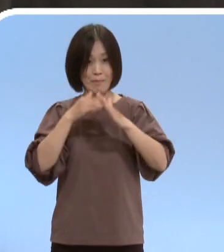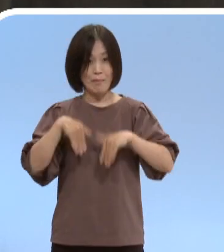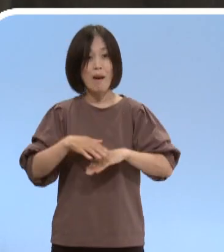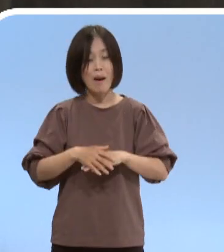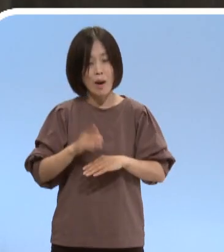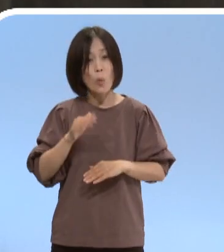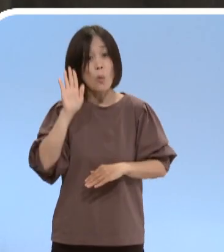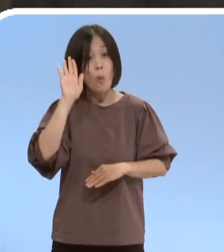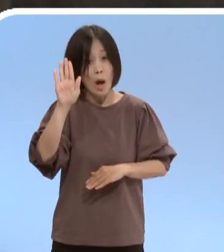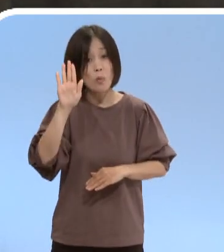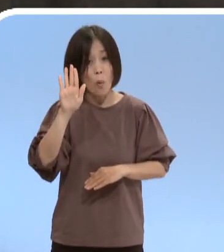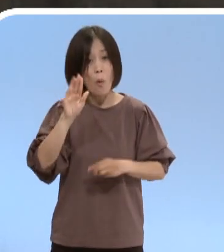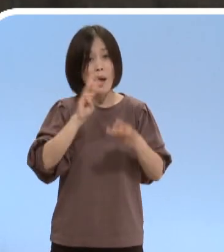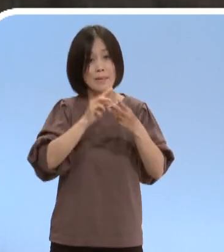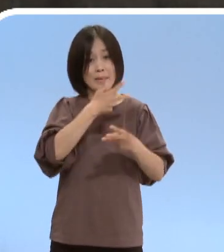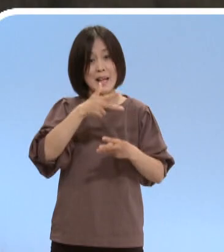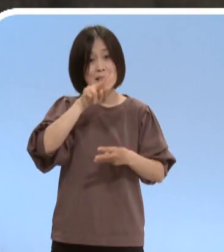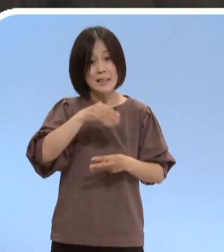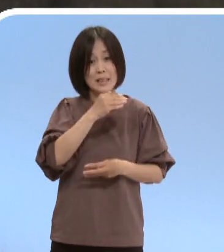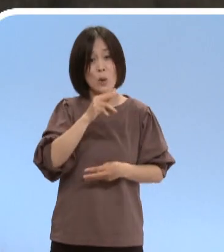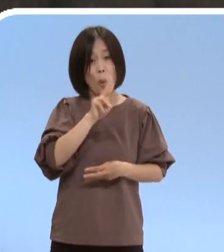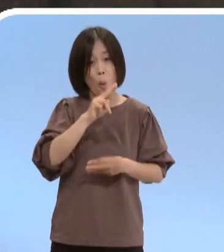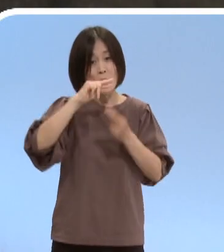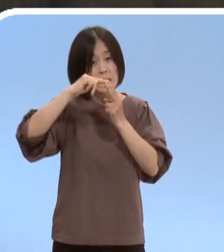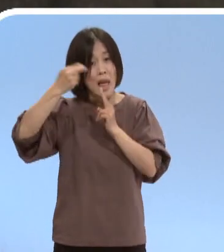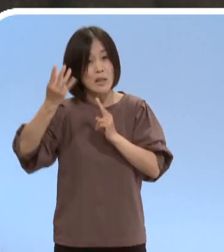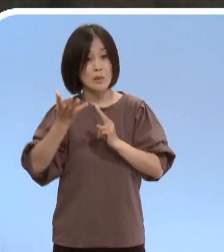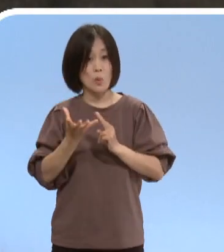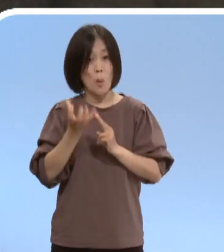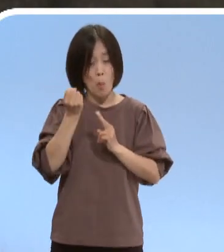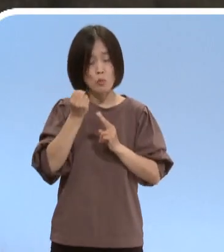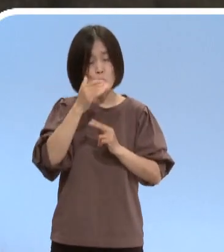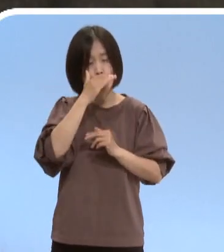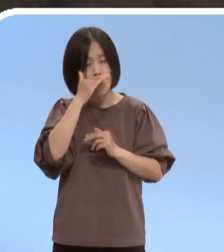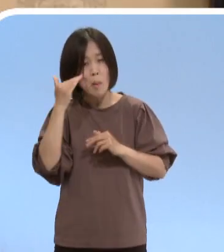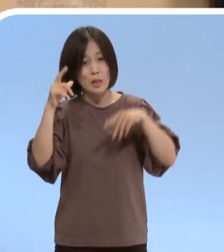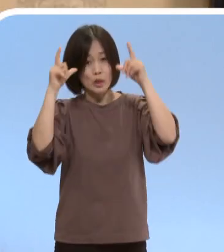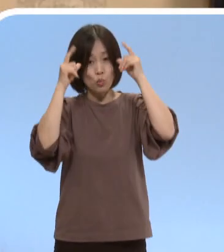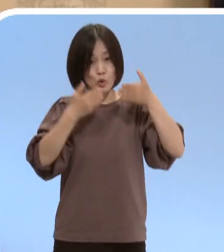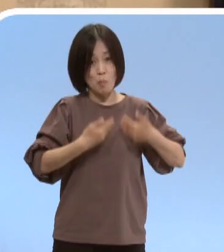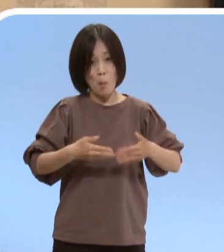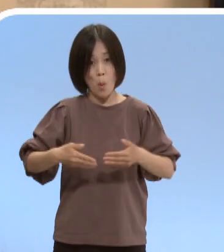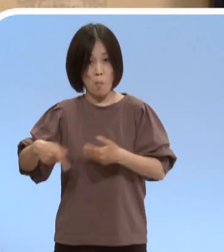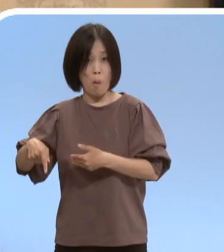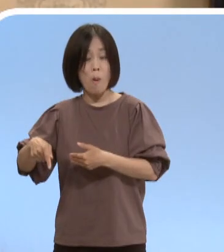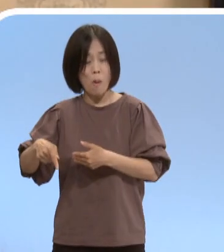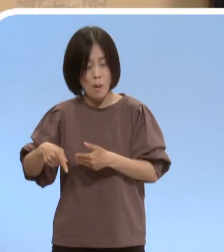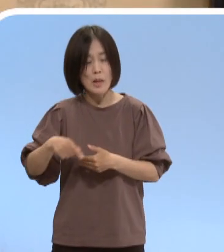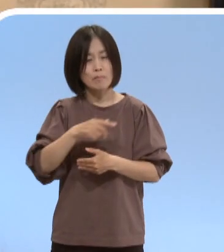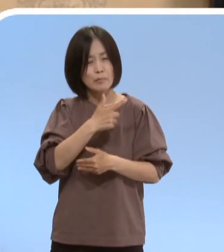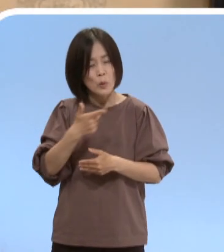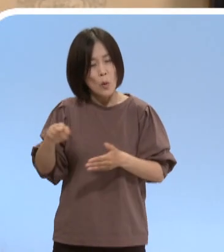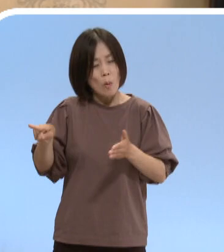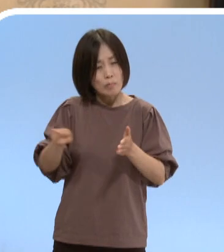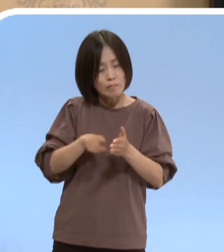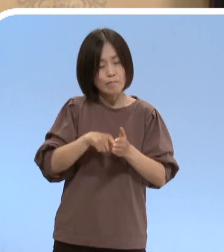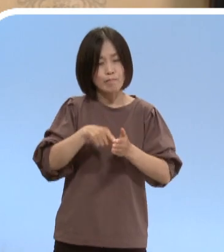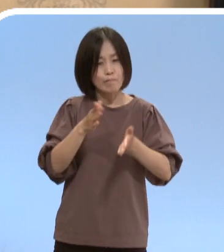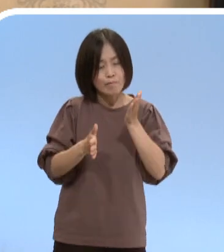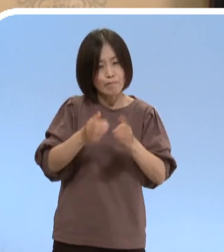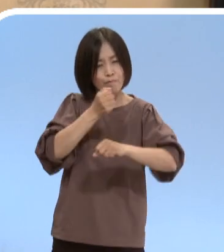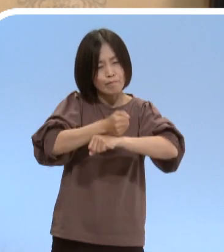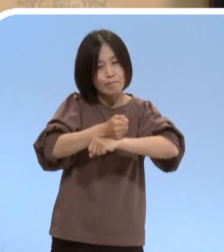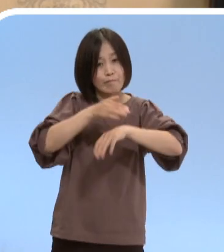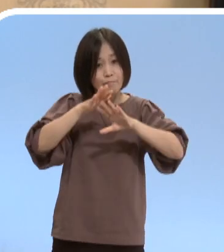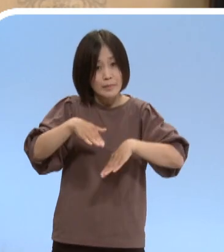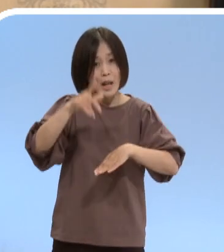後に田尻号の遺伝子を持つ素晴らしい牛が次々と生まれ、その功績が称えられて、松